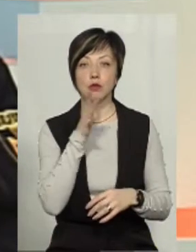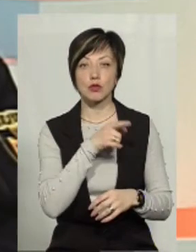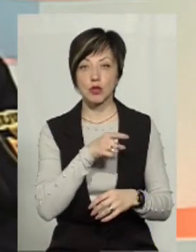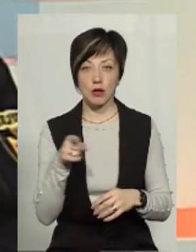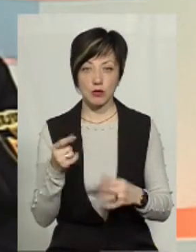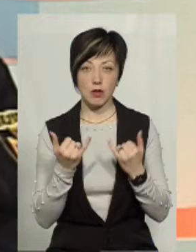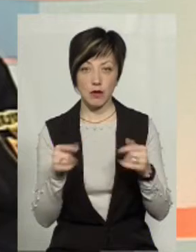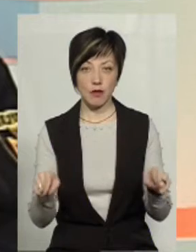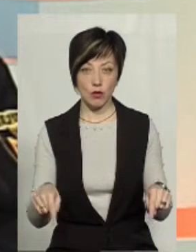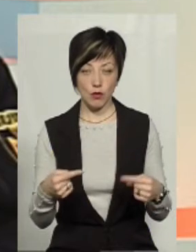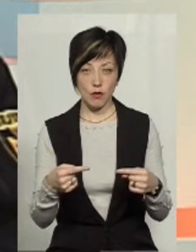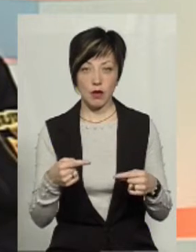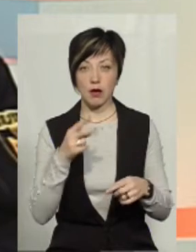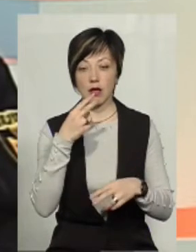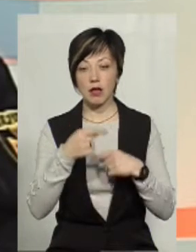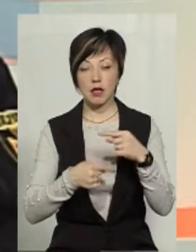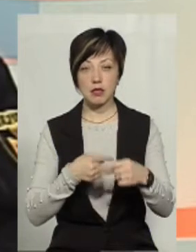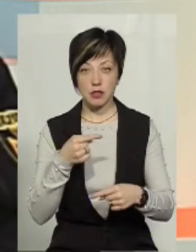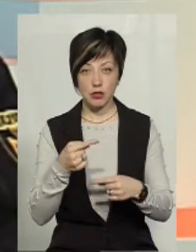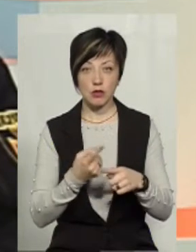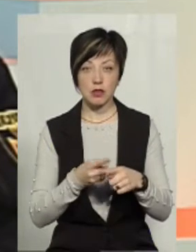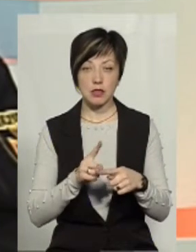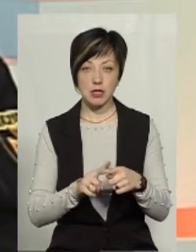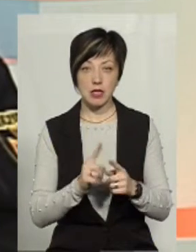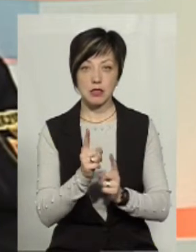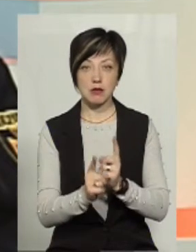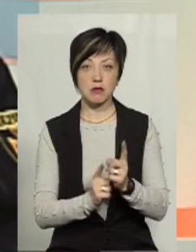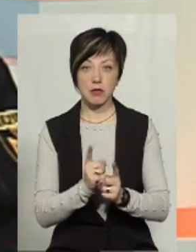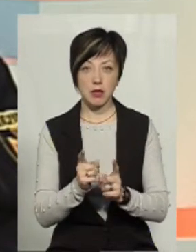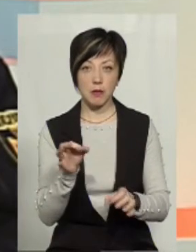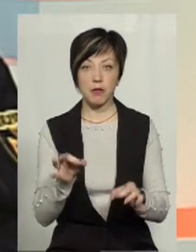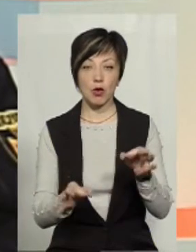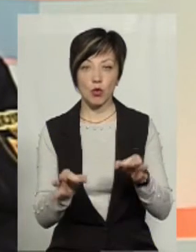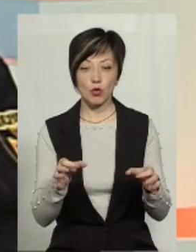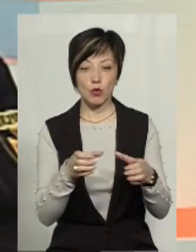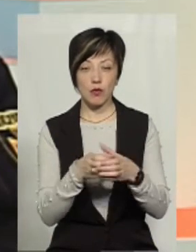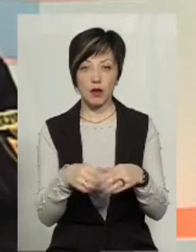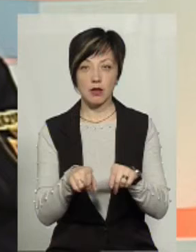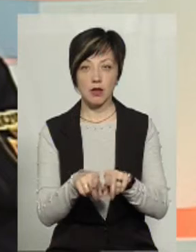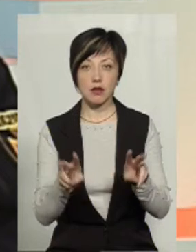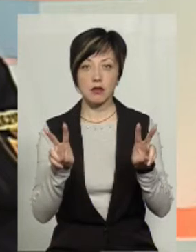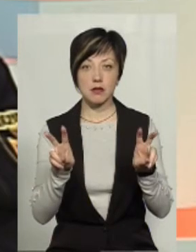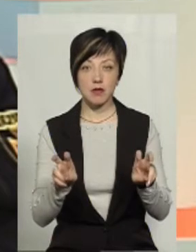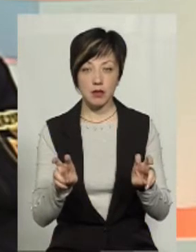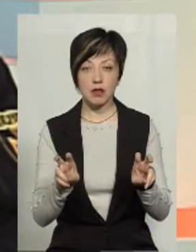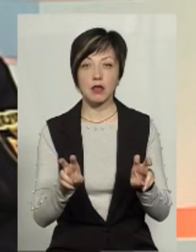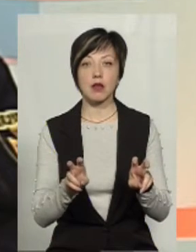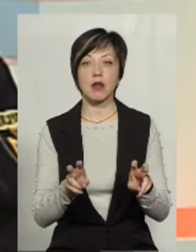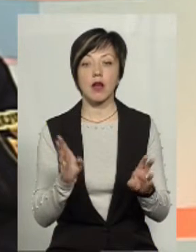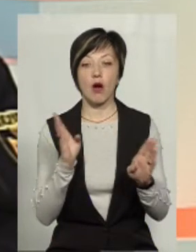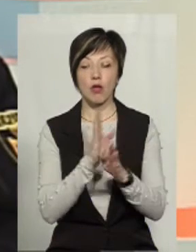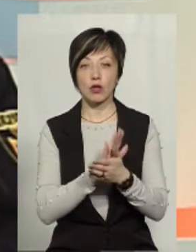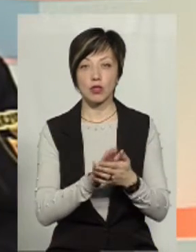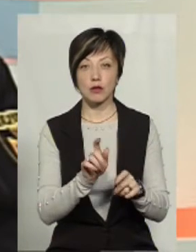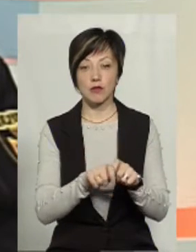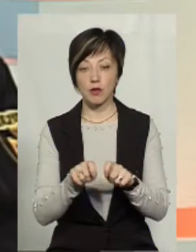для відновлення? Ну, класично це зміна природного групування, так звана сукцесія екологічна, має